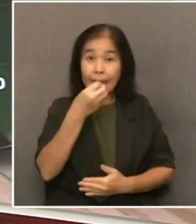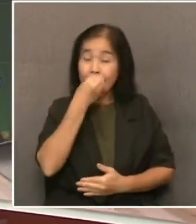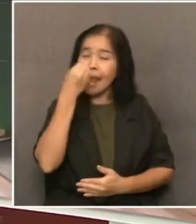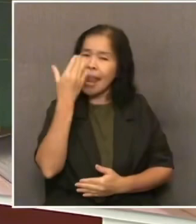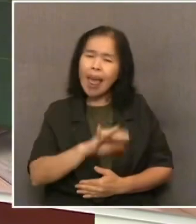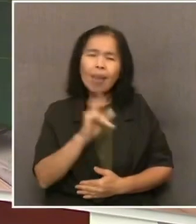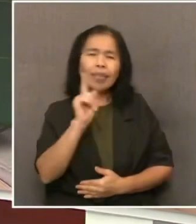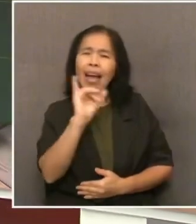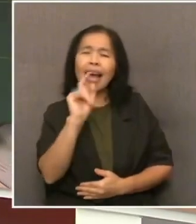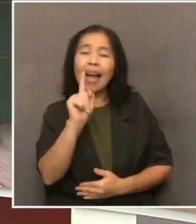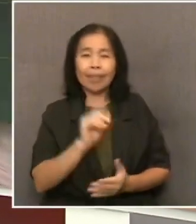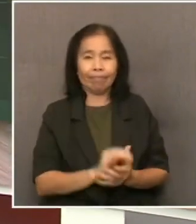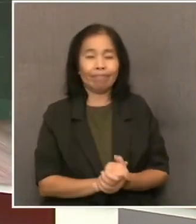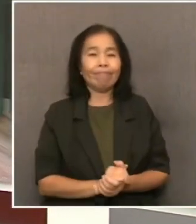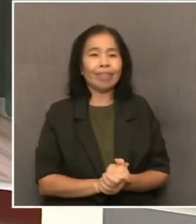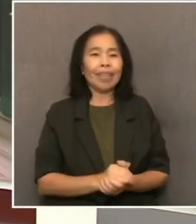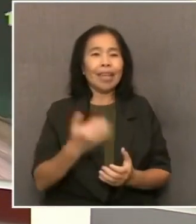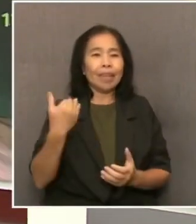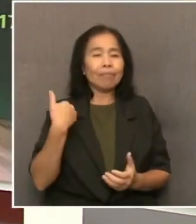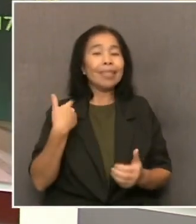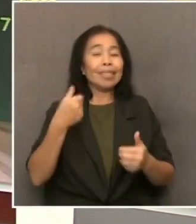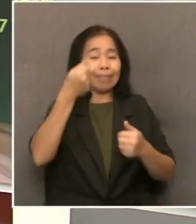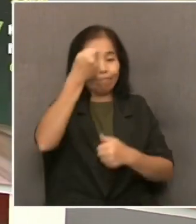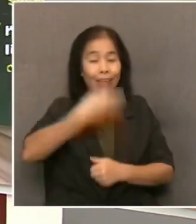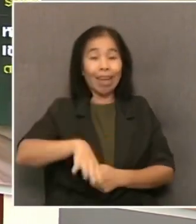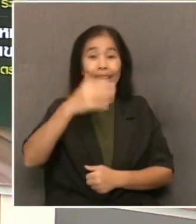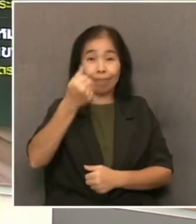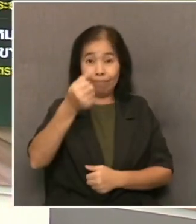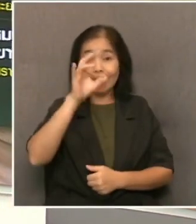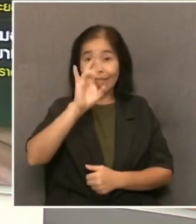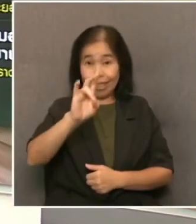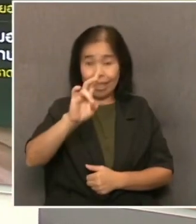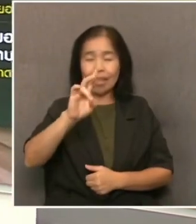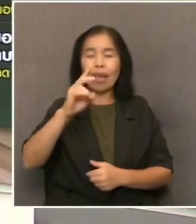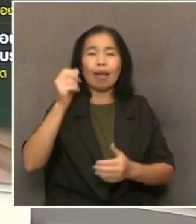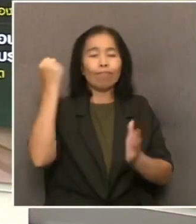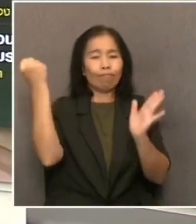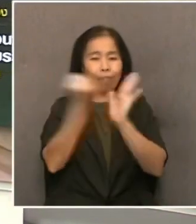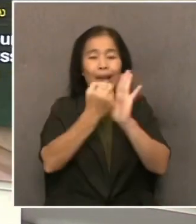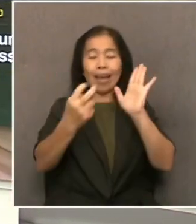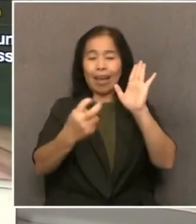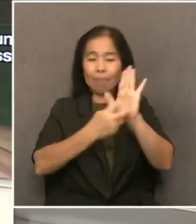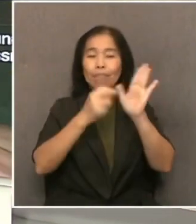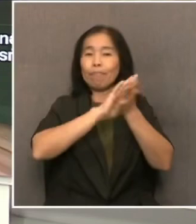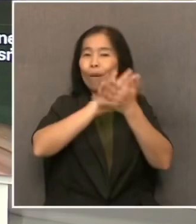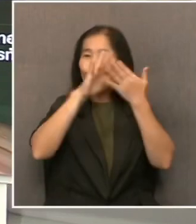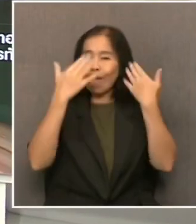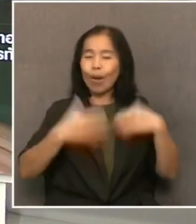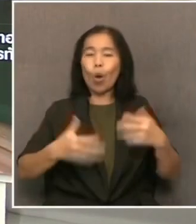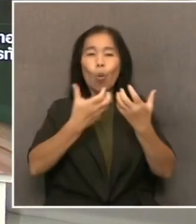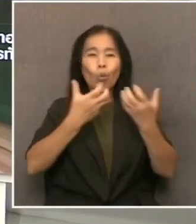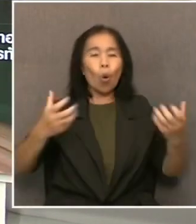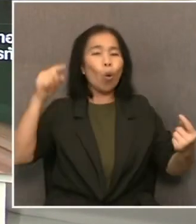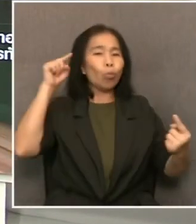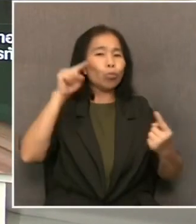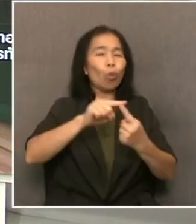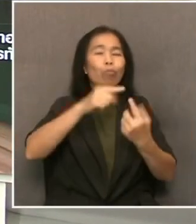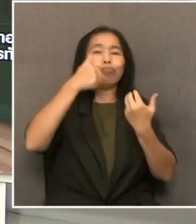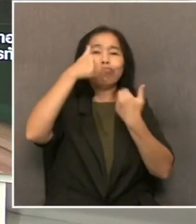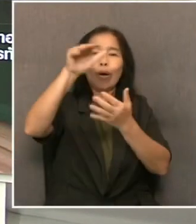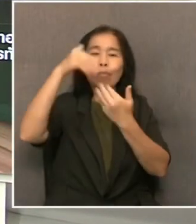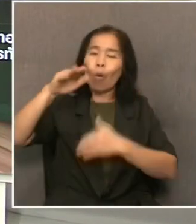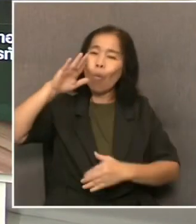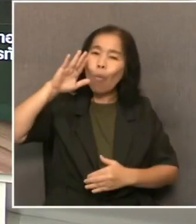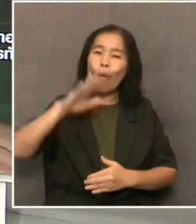แล้วนะคะนี่ค่ะทุเรียน 17สายพันธุ์ที่ขึ้นทะเบียนเรียบร้อยแล้วนะคะในการเป็นสินค้าบ่งชี้ทางภูมิศาสตร์หรือว่า